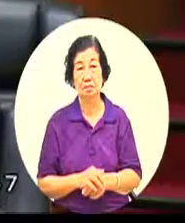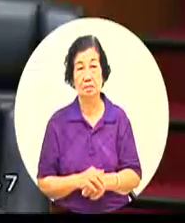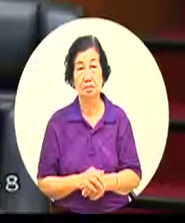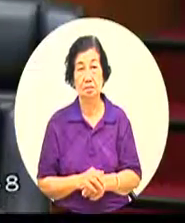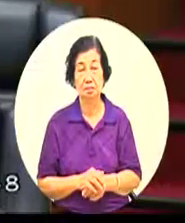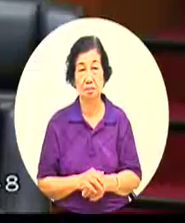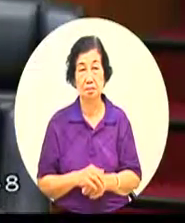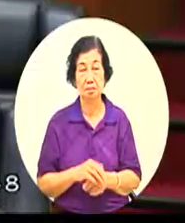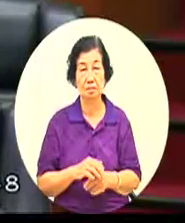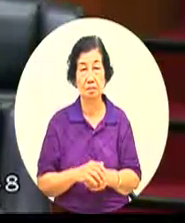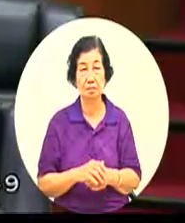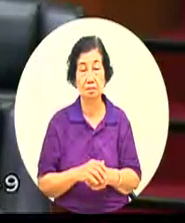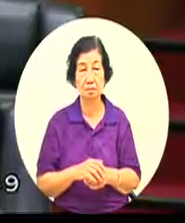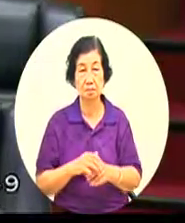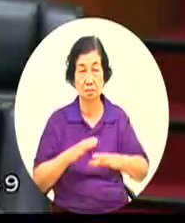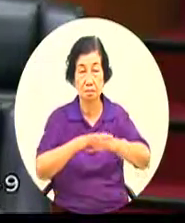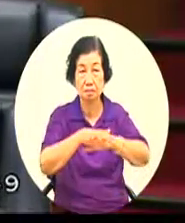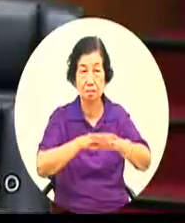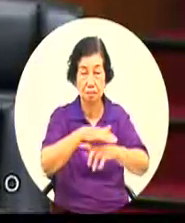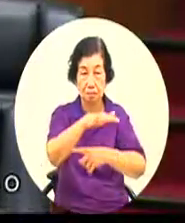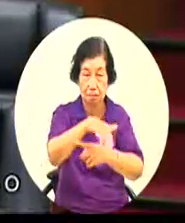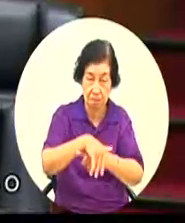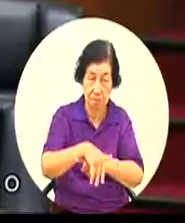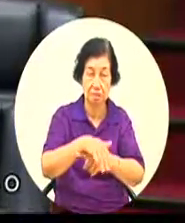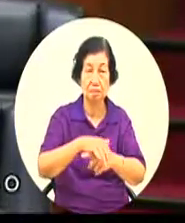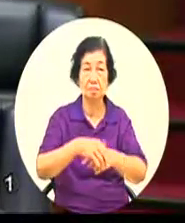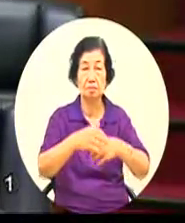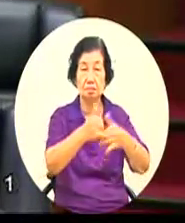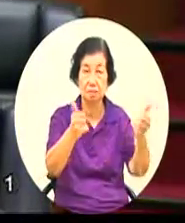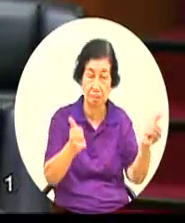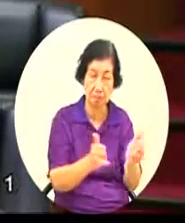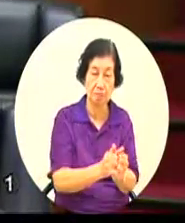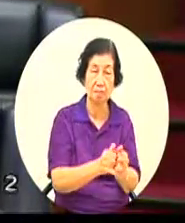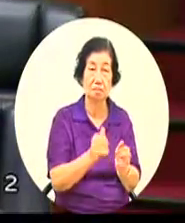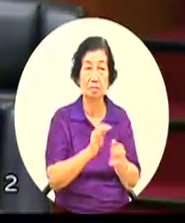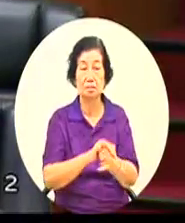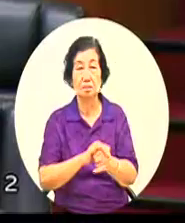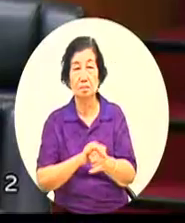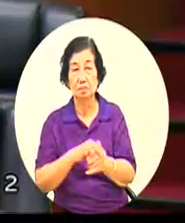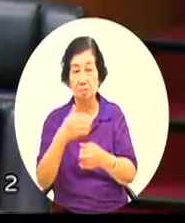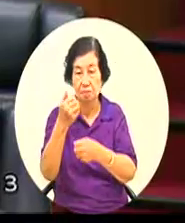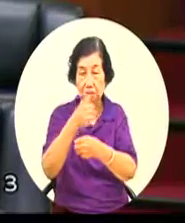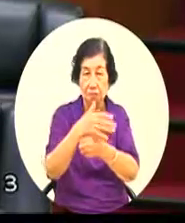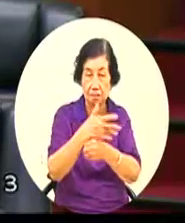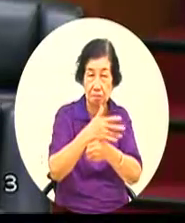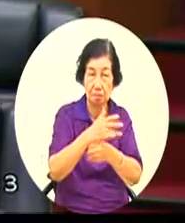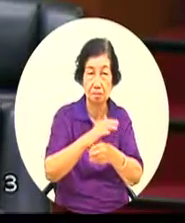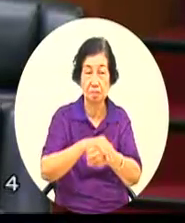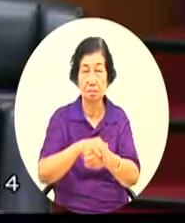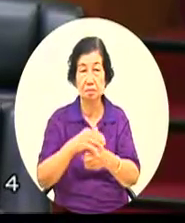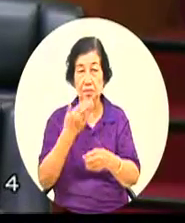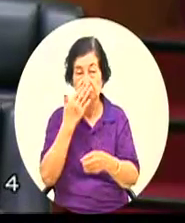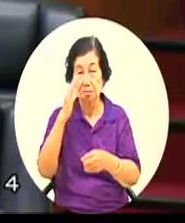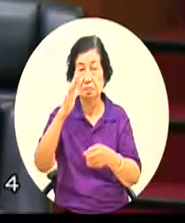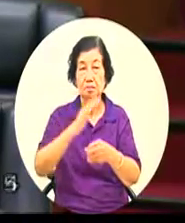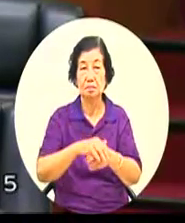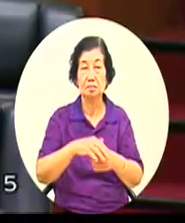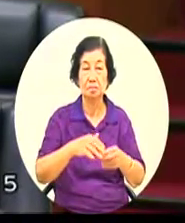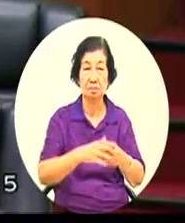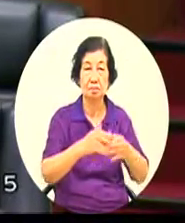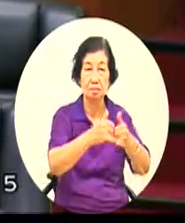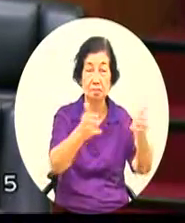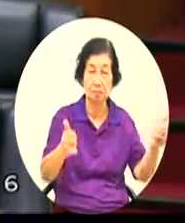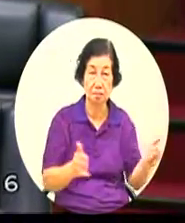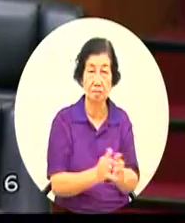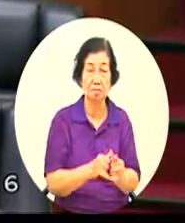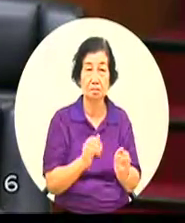有布农族，有卢凯族，又有最近也是我们全世界